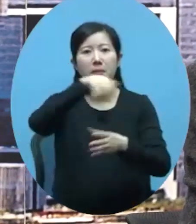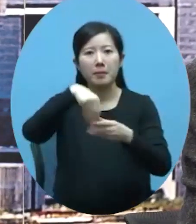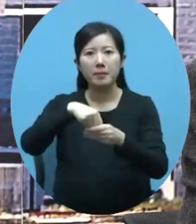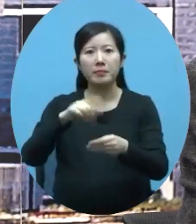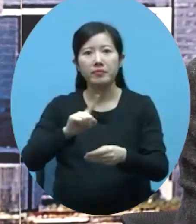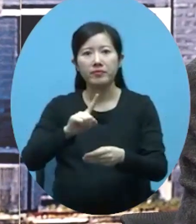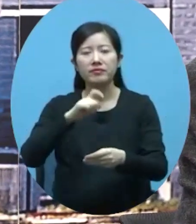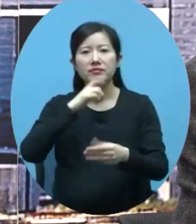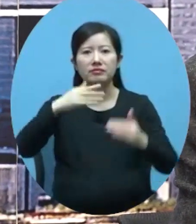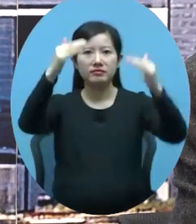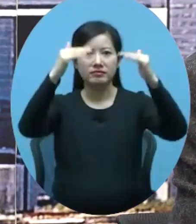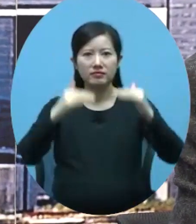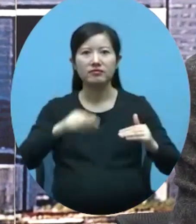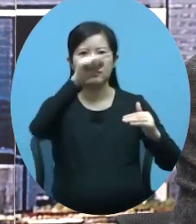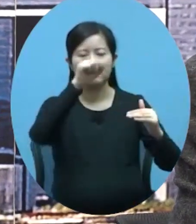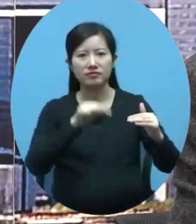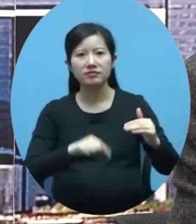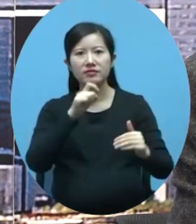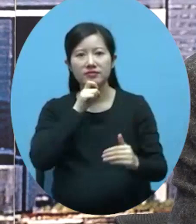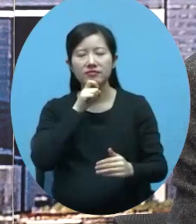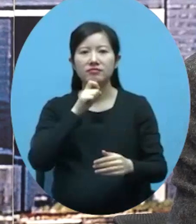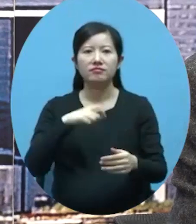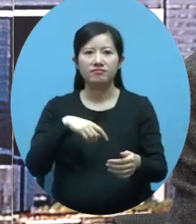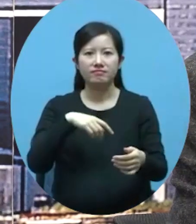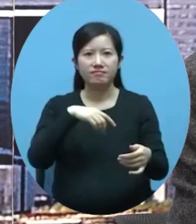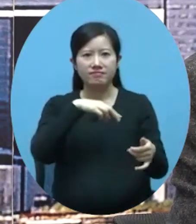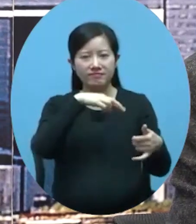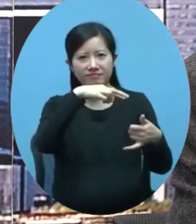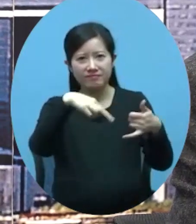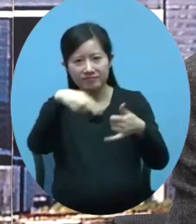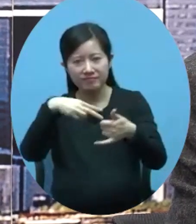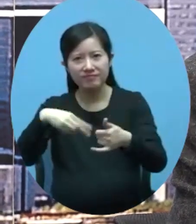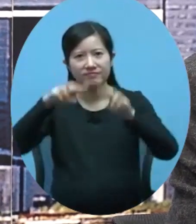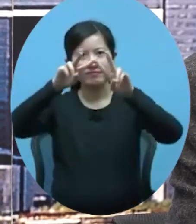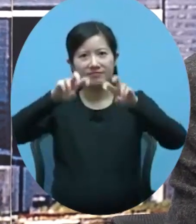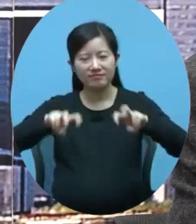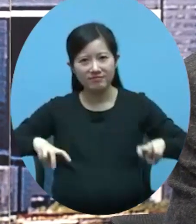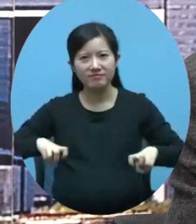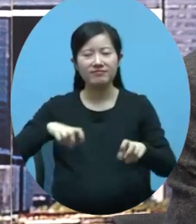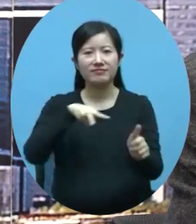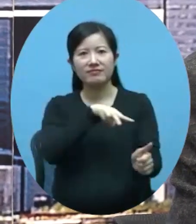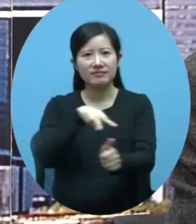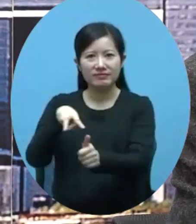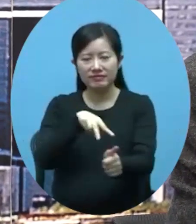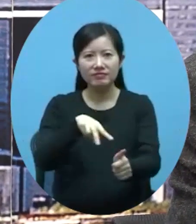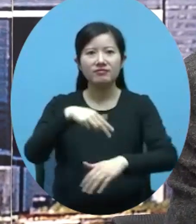以下主要的范畴监测 检查和控制措施